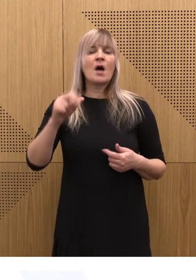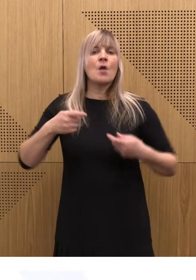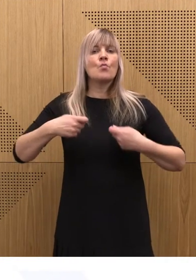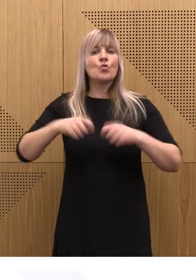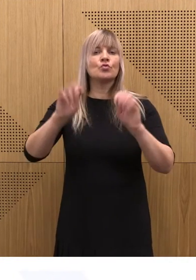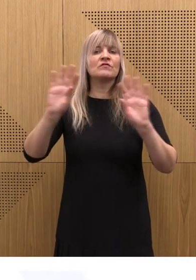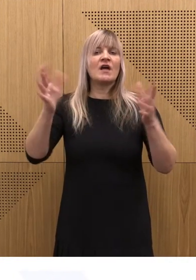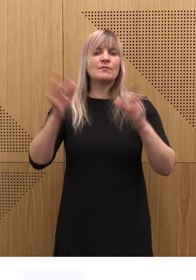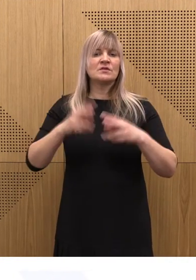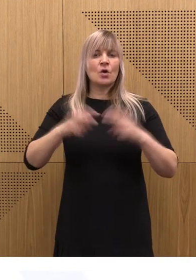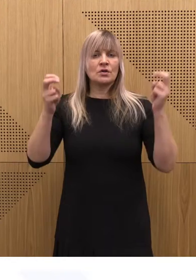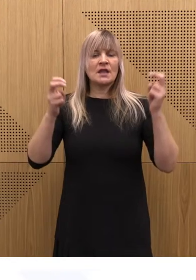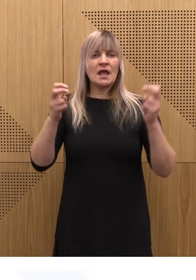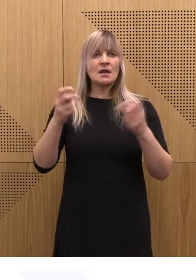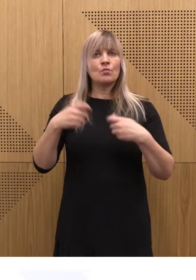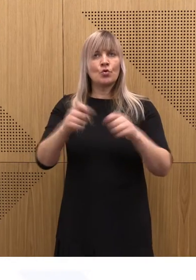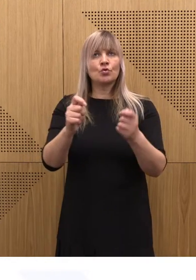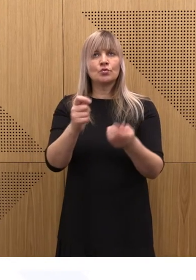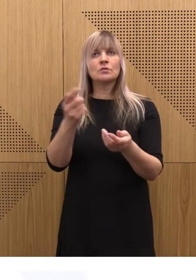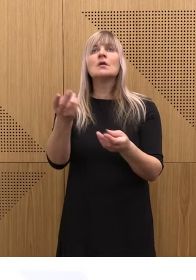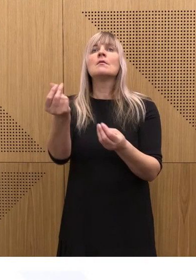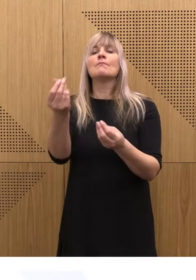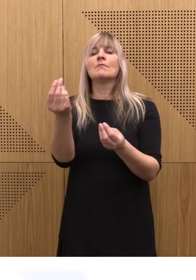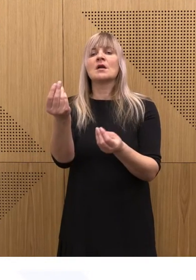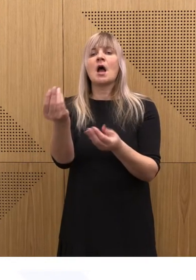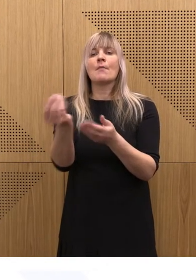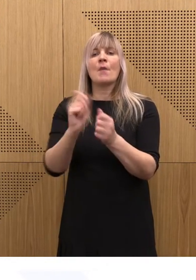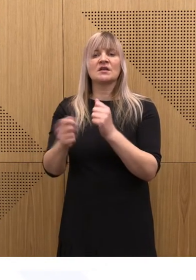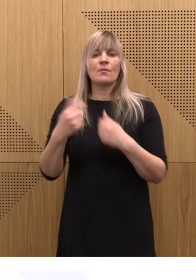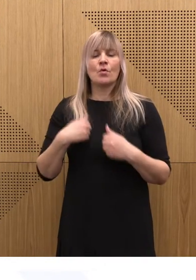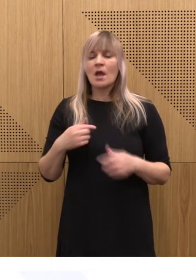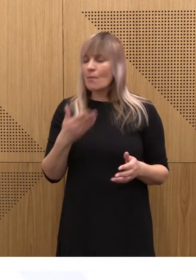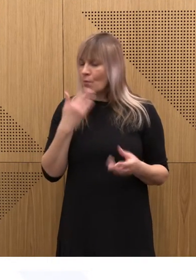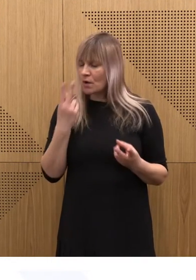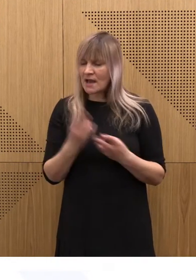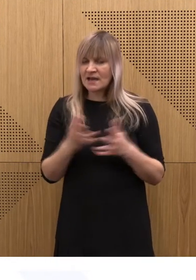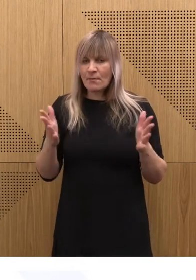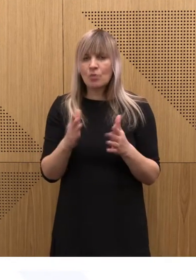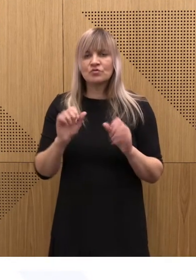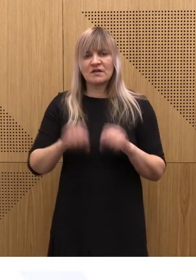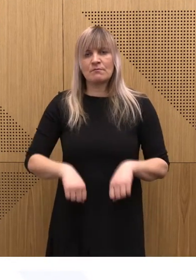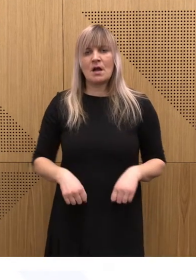hotell välja müüdud, kogu see raha tuleb kinni, see kindlasti ei ole sellises mahus võimalik.